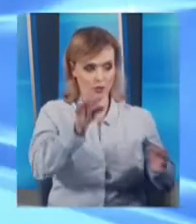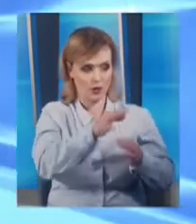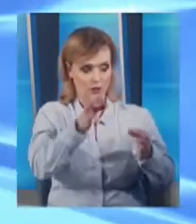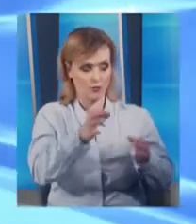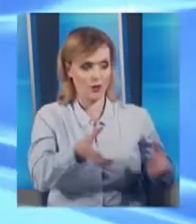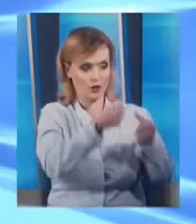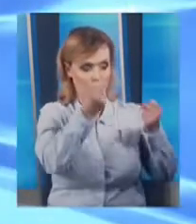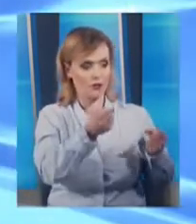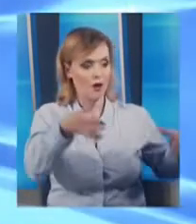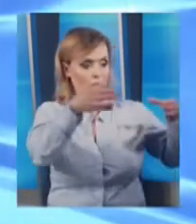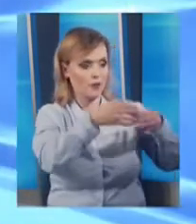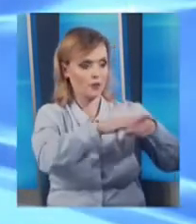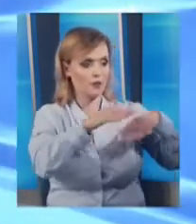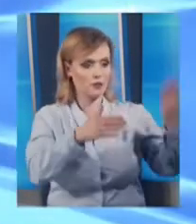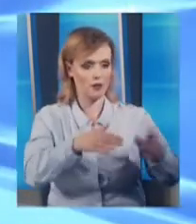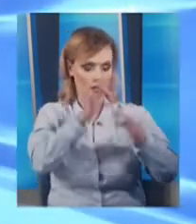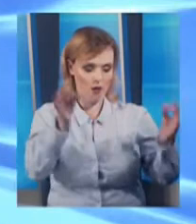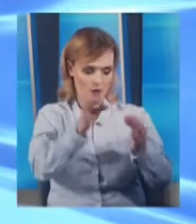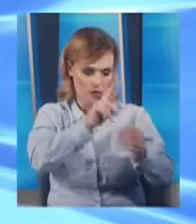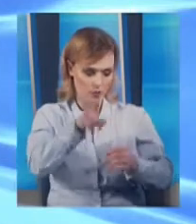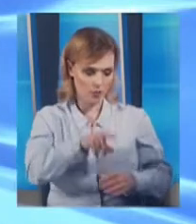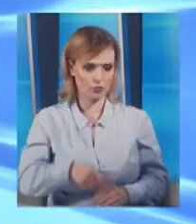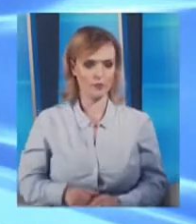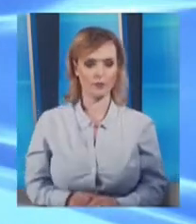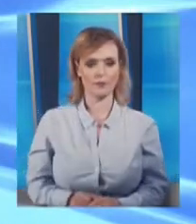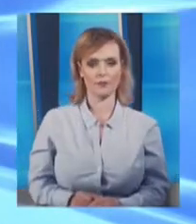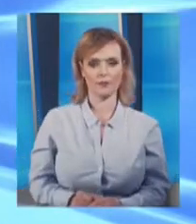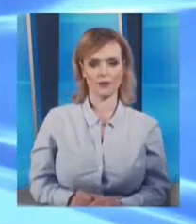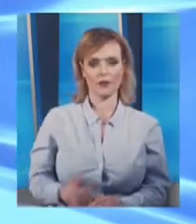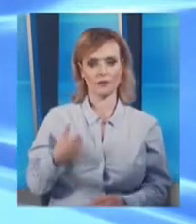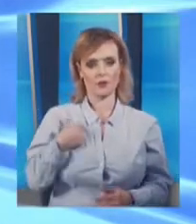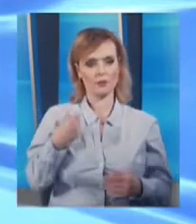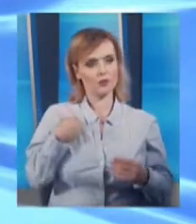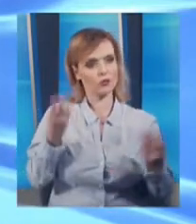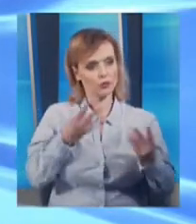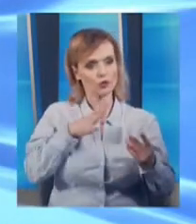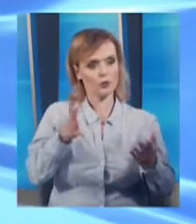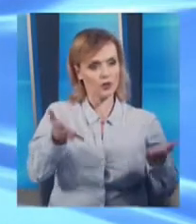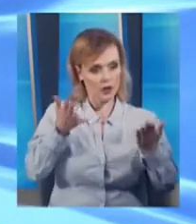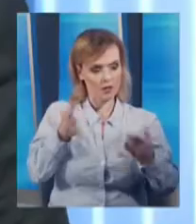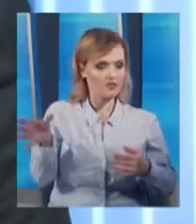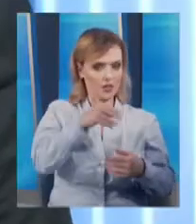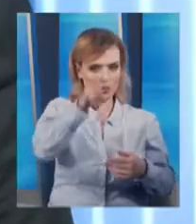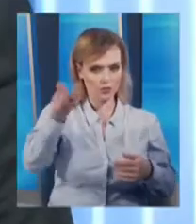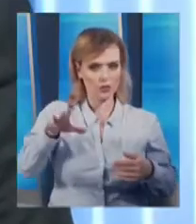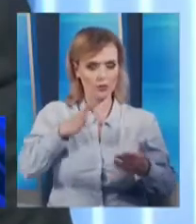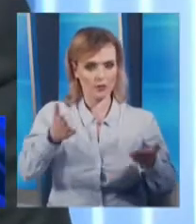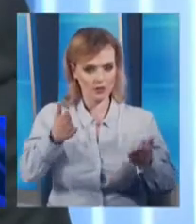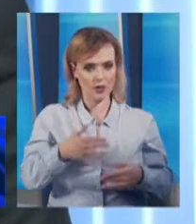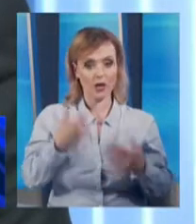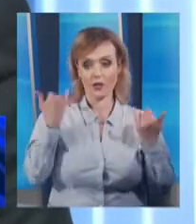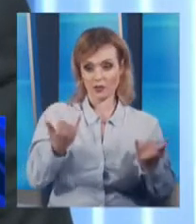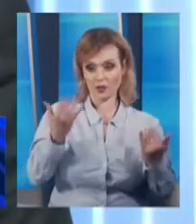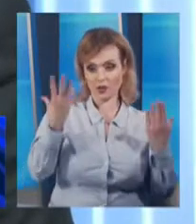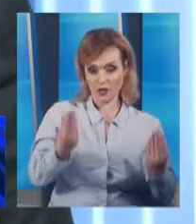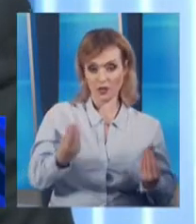cum? Întreb ca să fie clar, să nu existe loc de neînțelegeri sau să fie clar înțeles de toată lumea. În acest moment mă bat pentru